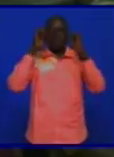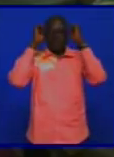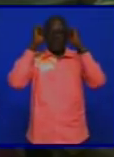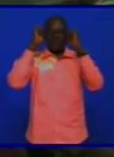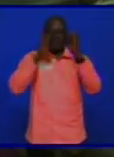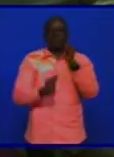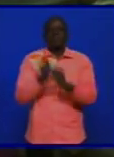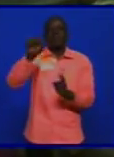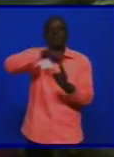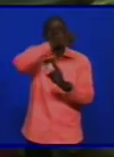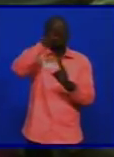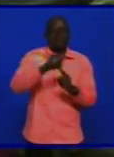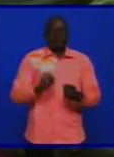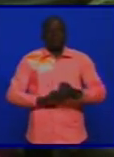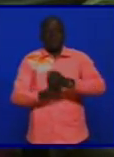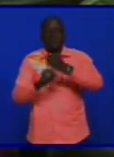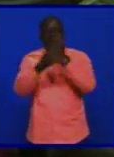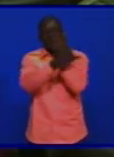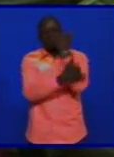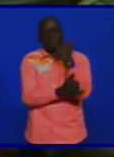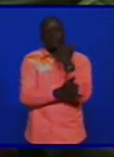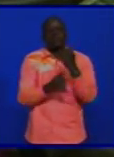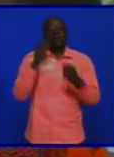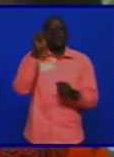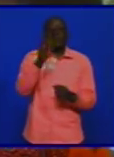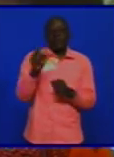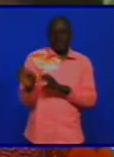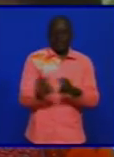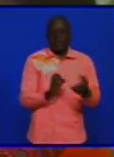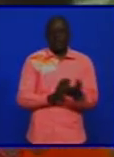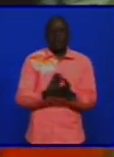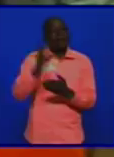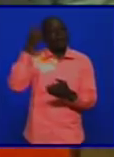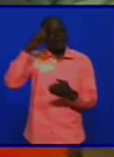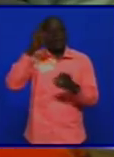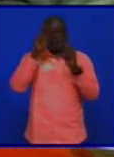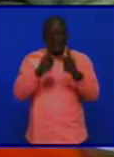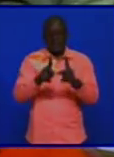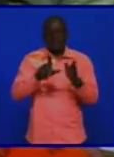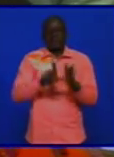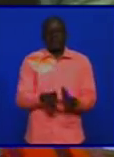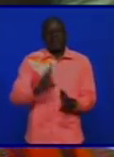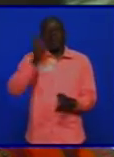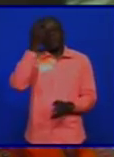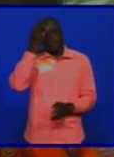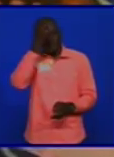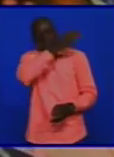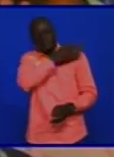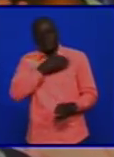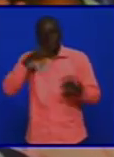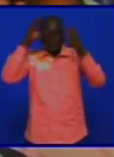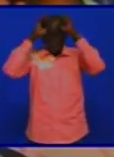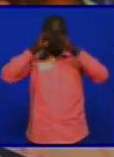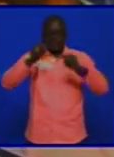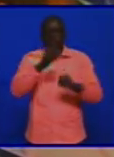situation sécuritaire du pays. Bref, autant de points abordés par la délégation de l'Alliance des partis et formations politiques de la majorité présidentielle.